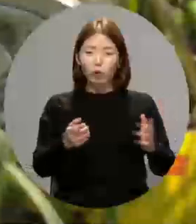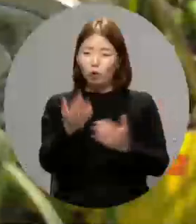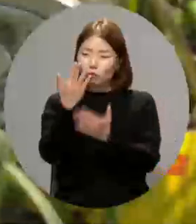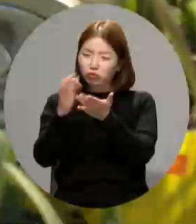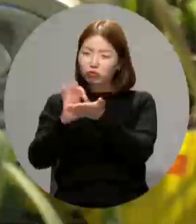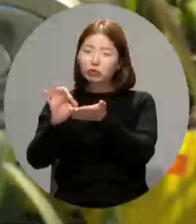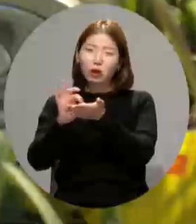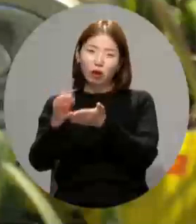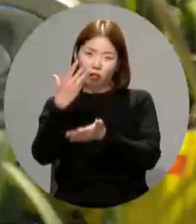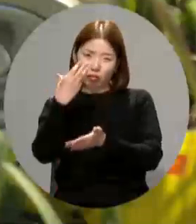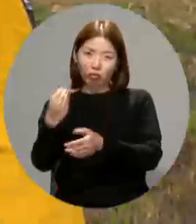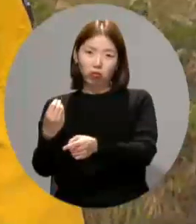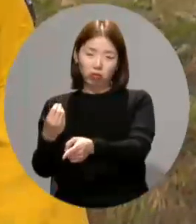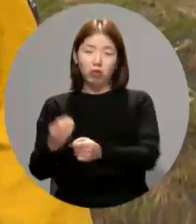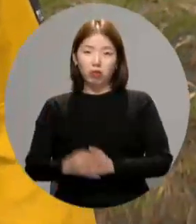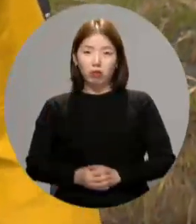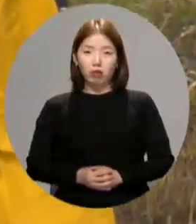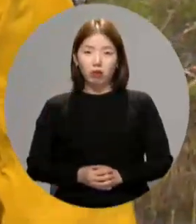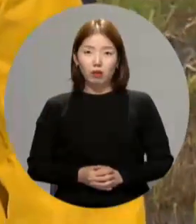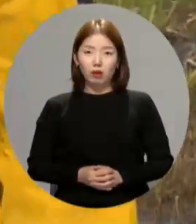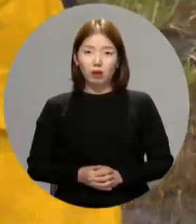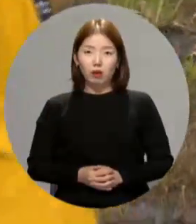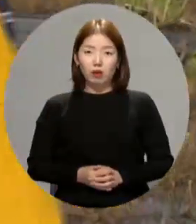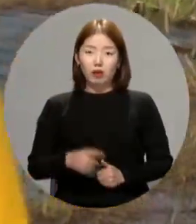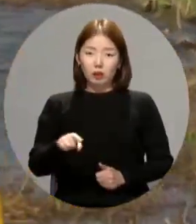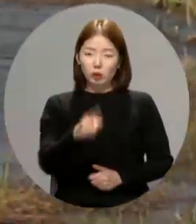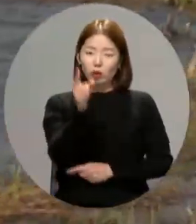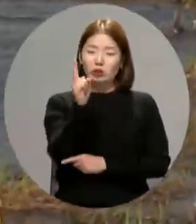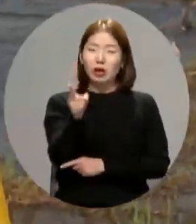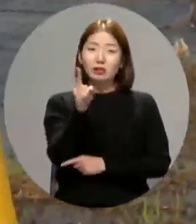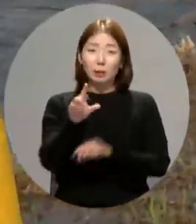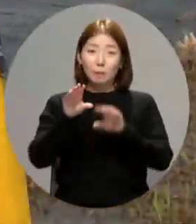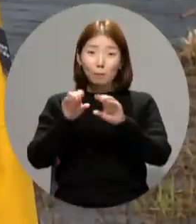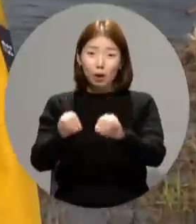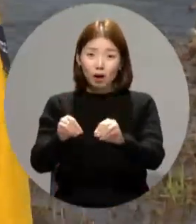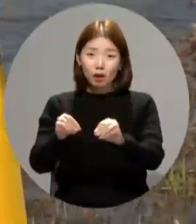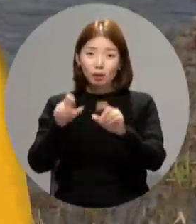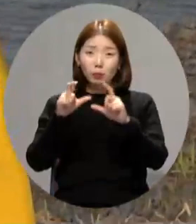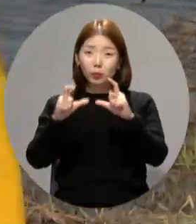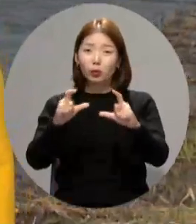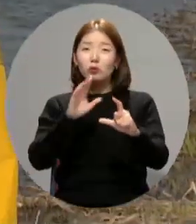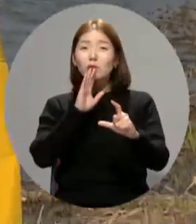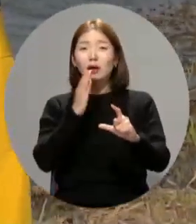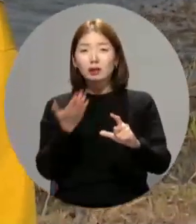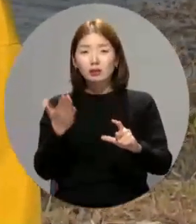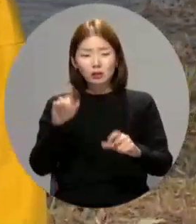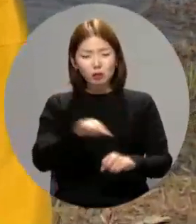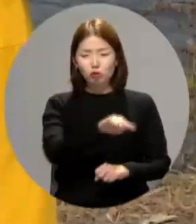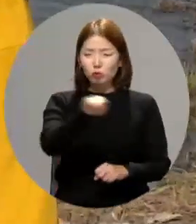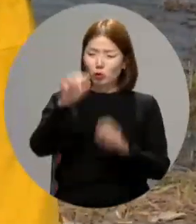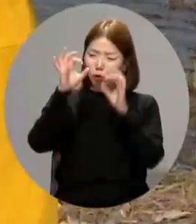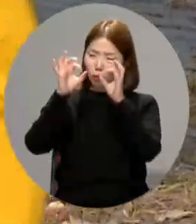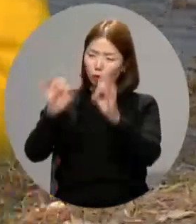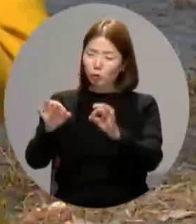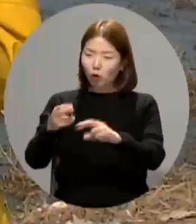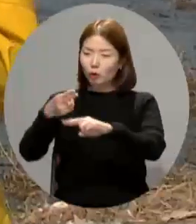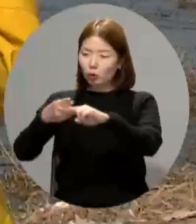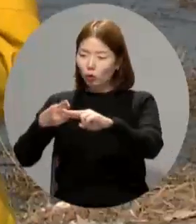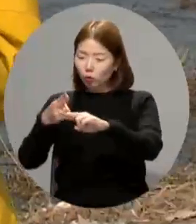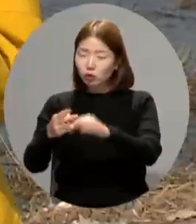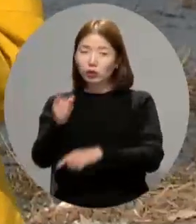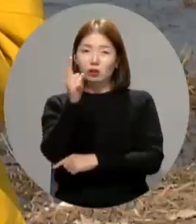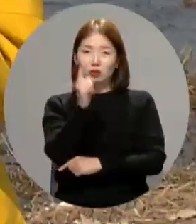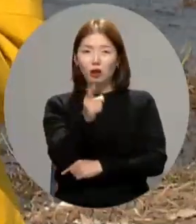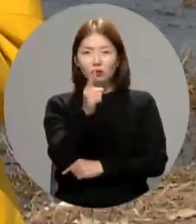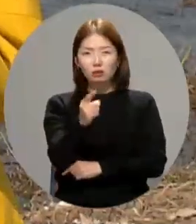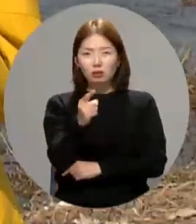흔적도 남아 있습니다. 신천습지는 낚시 금지 구역으로 지정돼 있지만 곳곳에서 심심치 않게 취사용품과